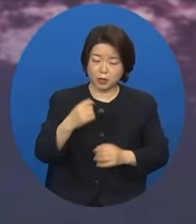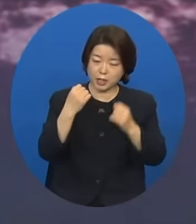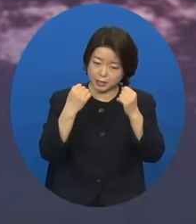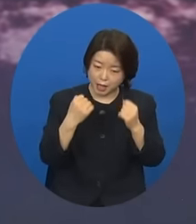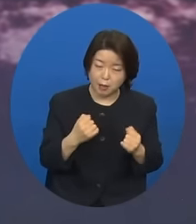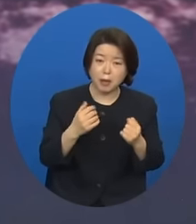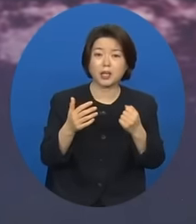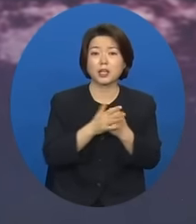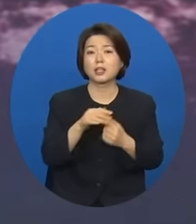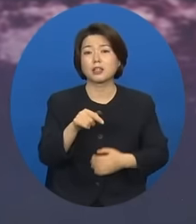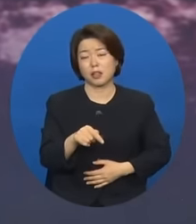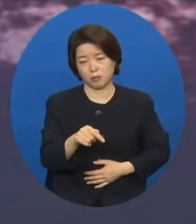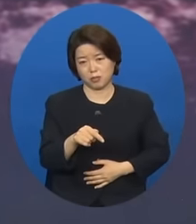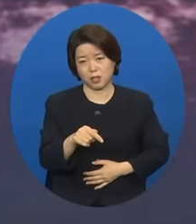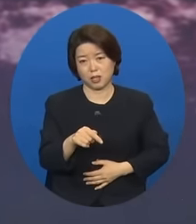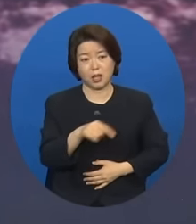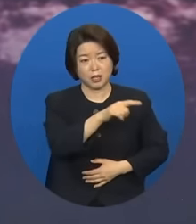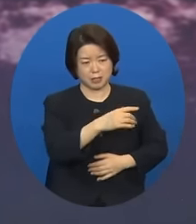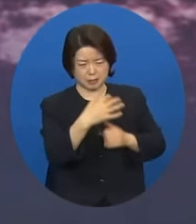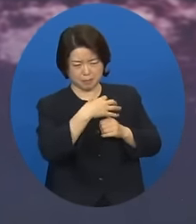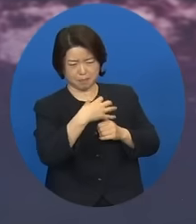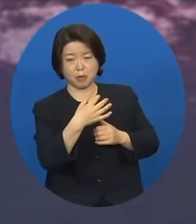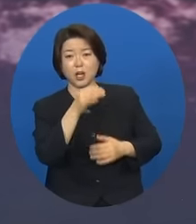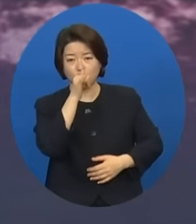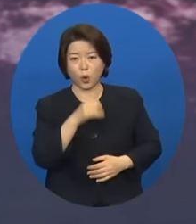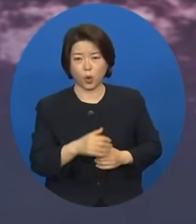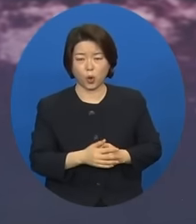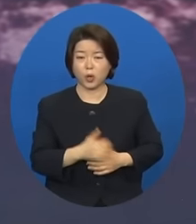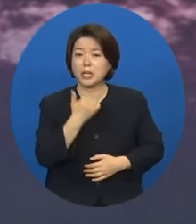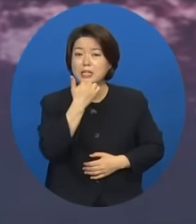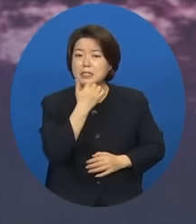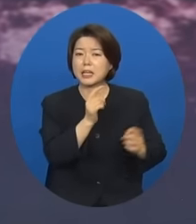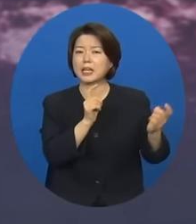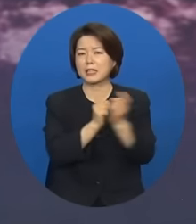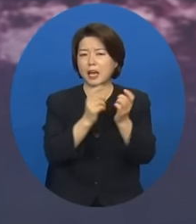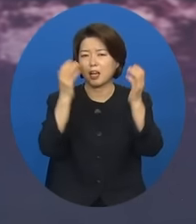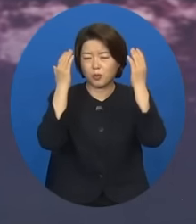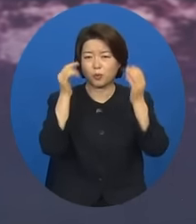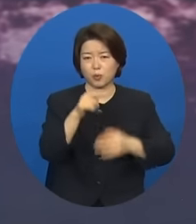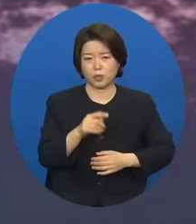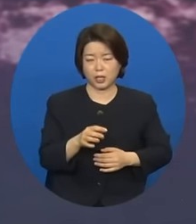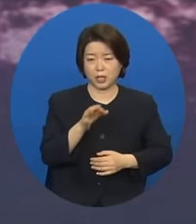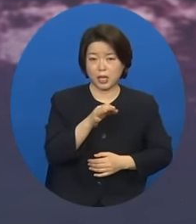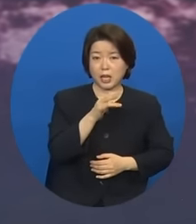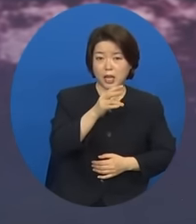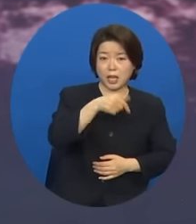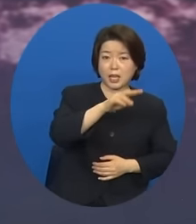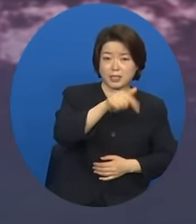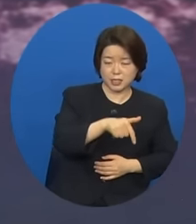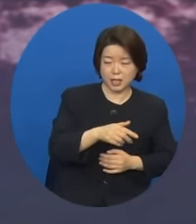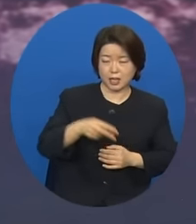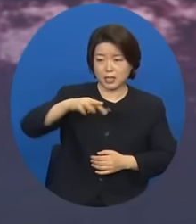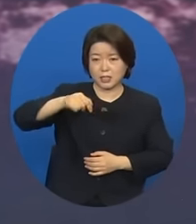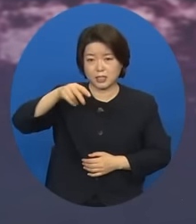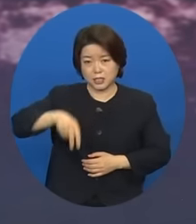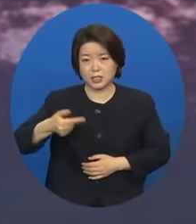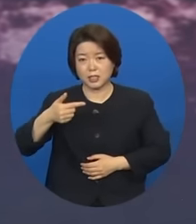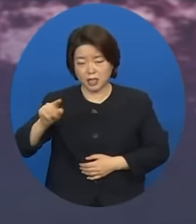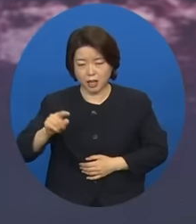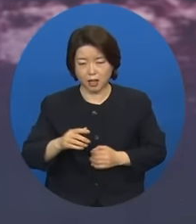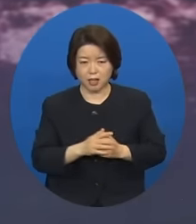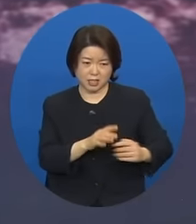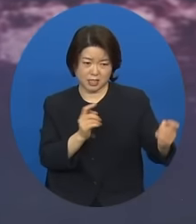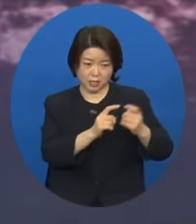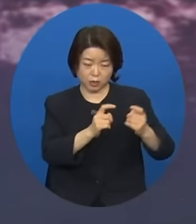살면 여러분 박해가 있어요 지금 이삭에 당하는 고난이 그겁니다 에셋과 신나 다툼과 대적함으로 당하는